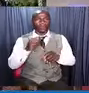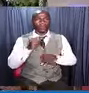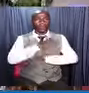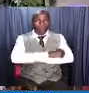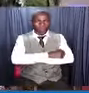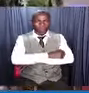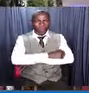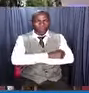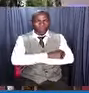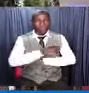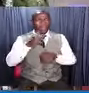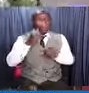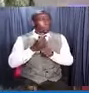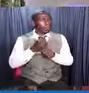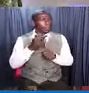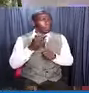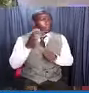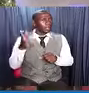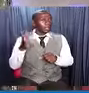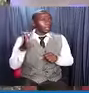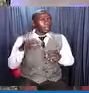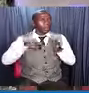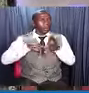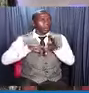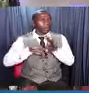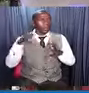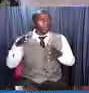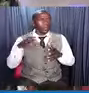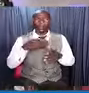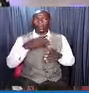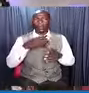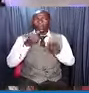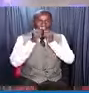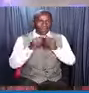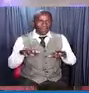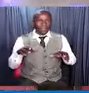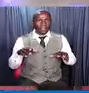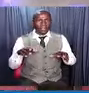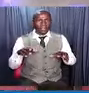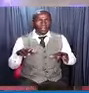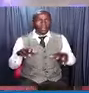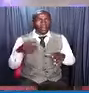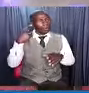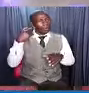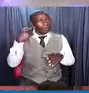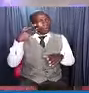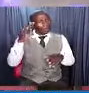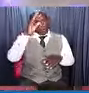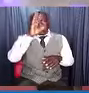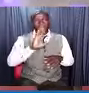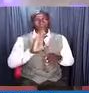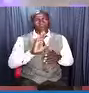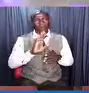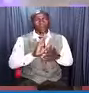shuleni. It's in school. Ni kazini kwako. It's in your working katika station. Katika ndoa yako. In your marriage. Heri. Blessed. Leo la Mungu. That's of